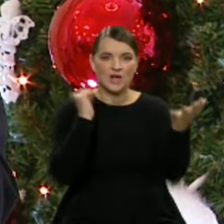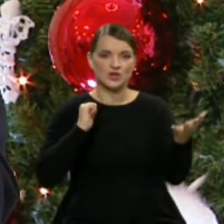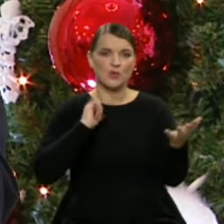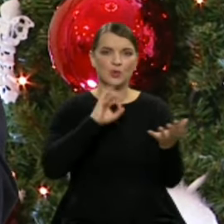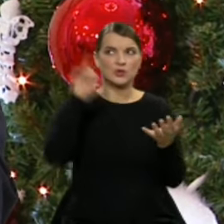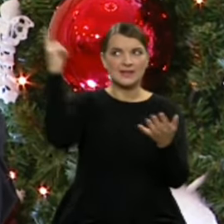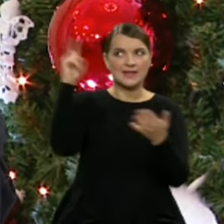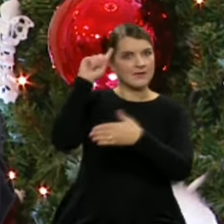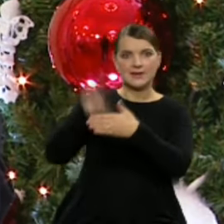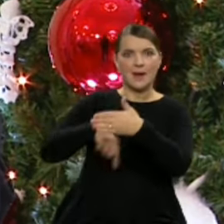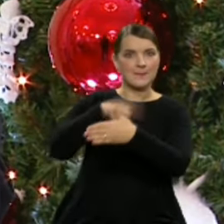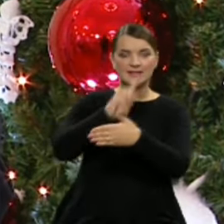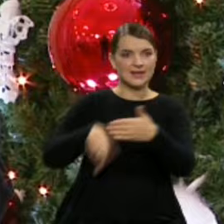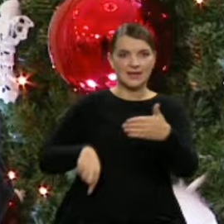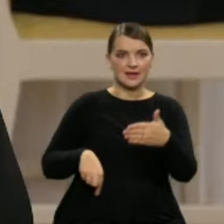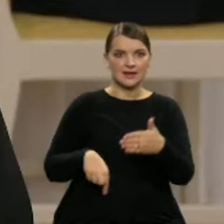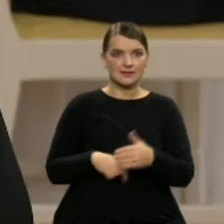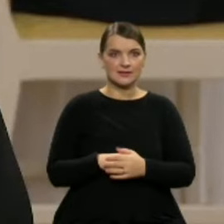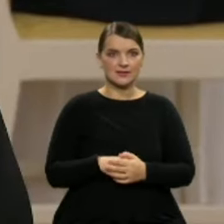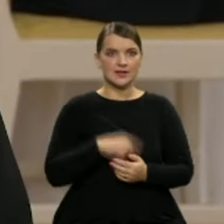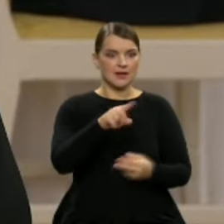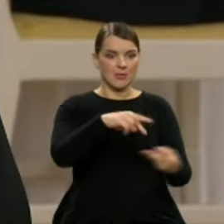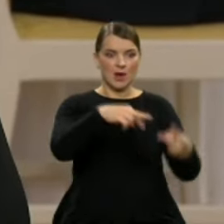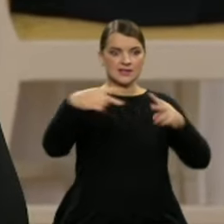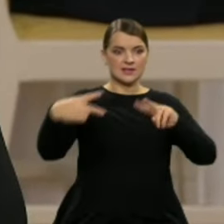pačiam pasidaryti kaip Dievas.